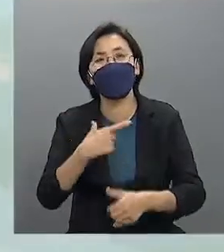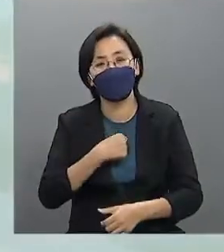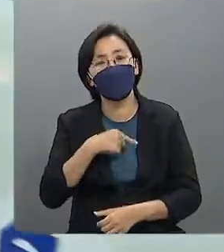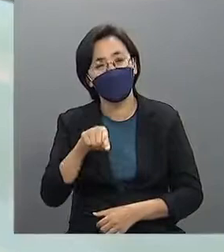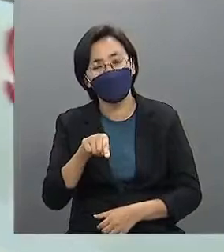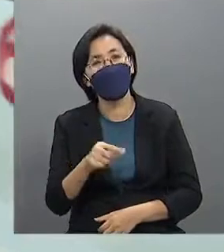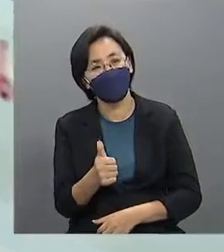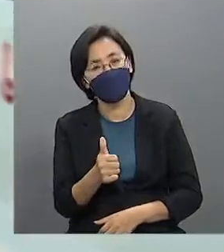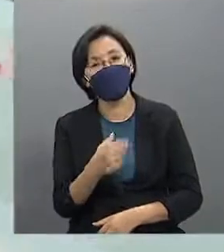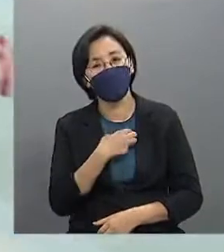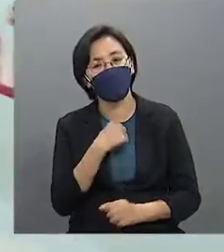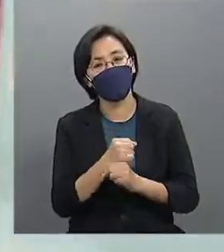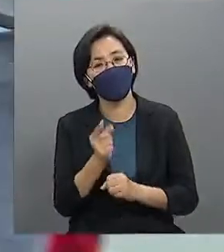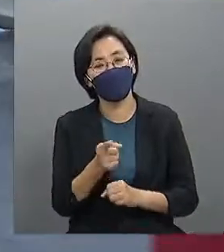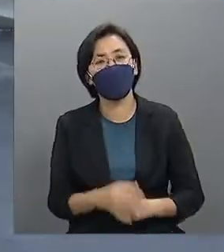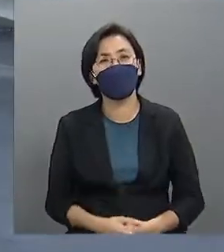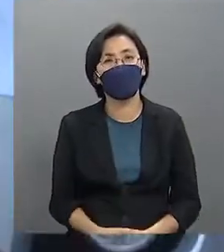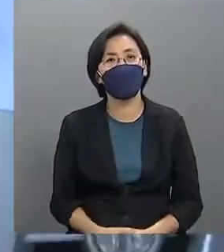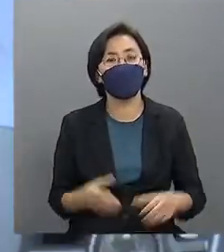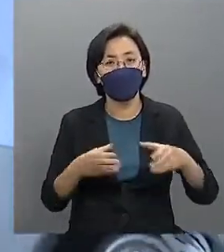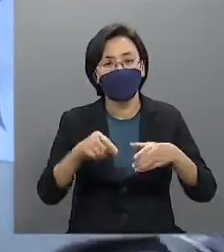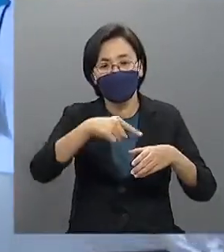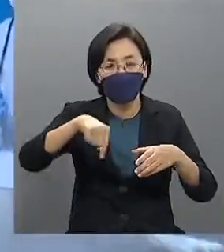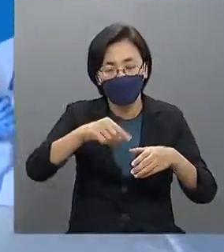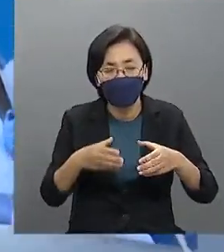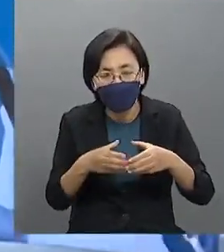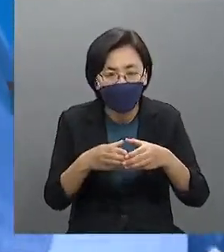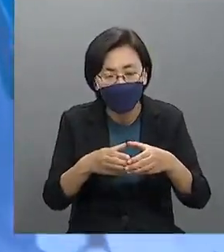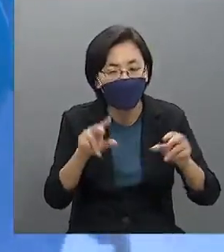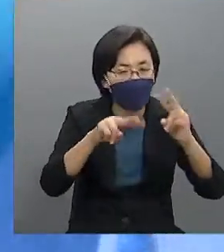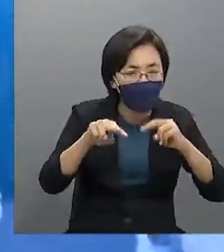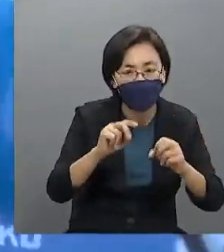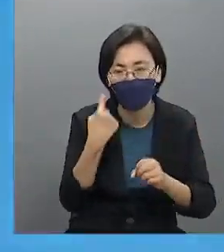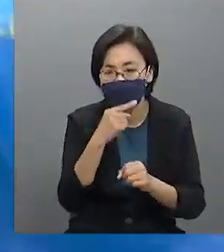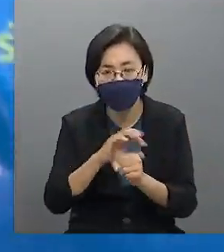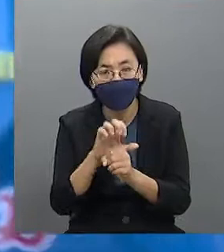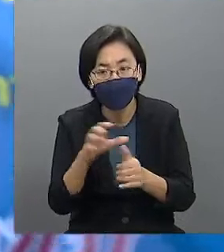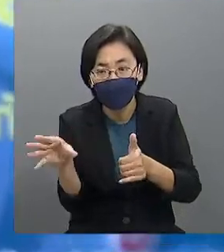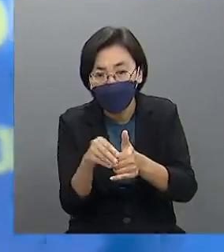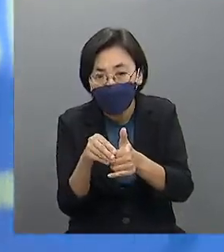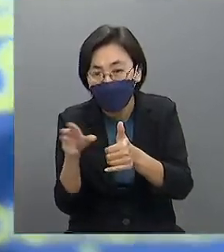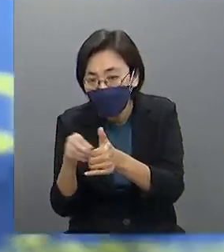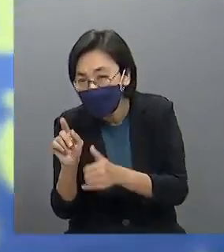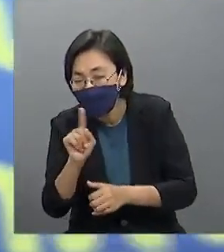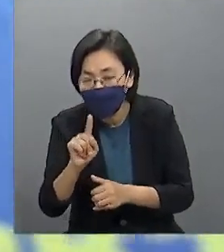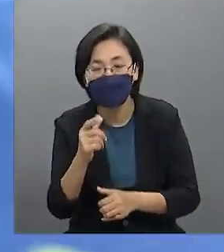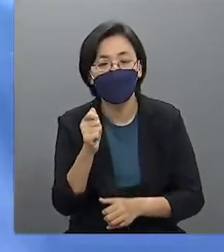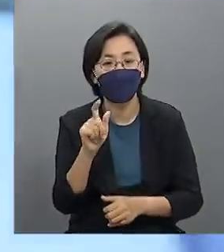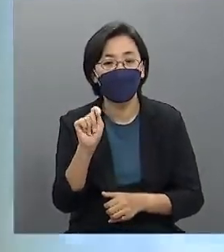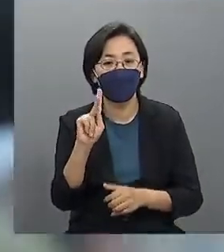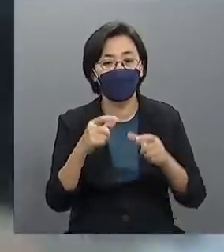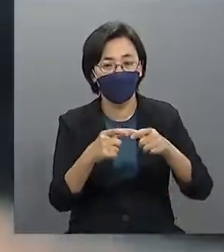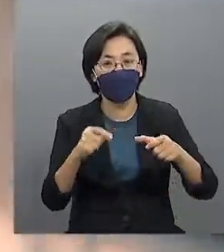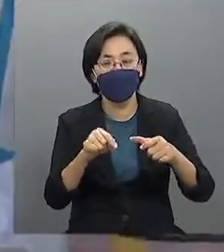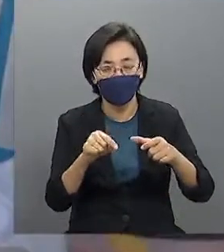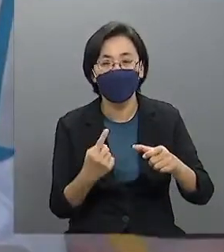ปฏิบัติการระดมทีมบูรณาการเชิงรุกค้นหาผู้ติดเชื้อโควิด -19 ด้วยชุดตรวจ ATK ทั้งคนไท